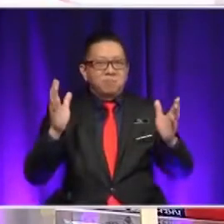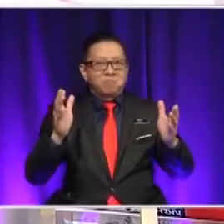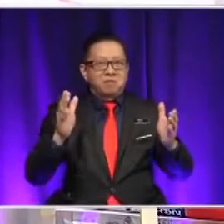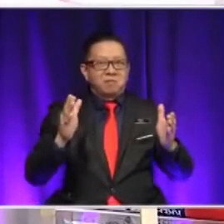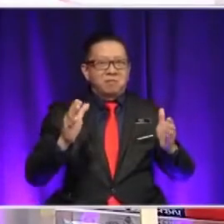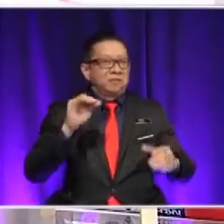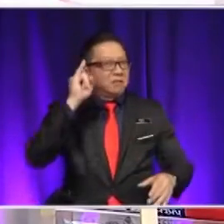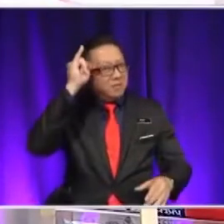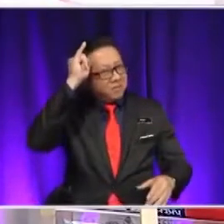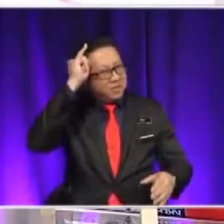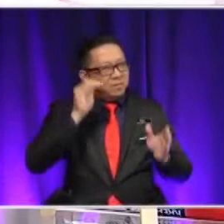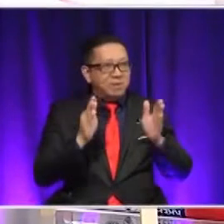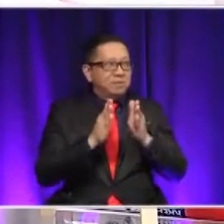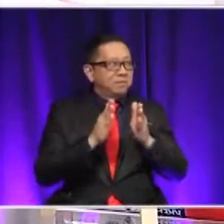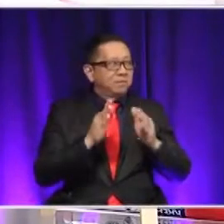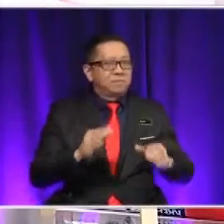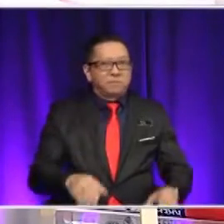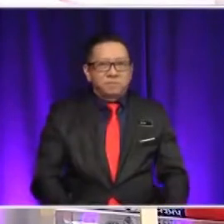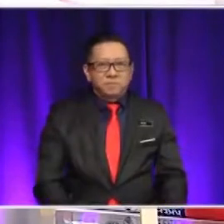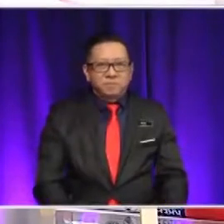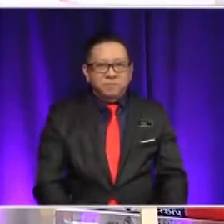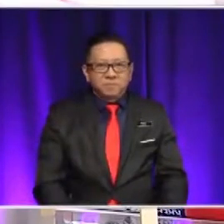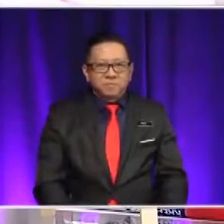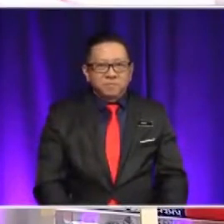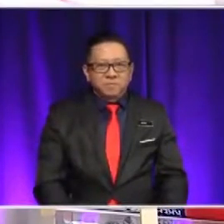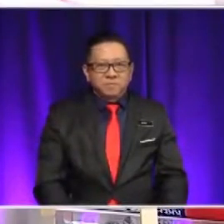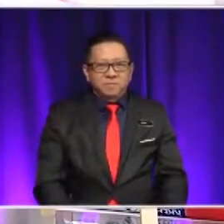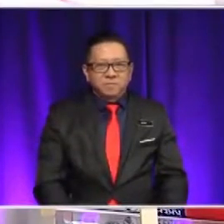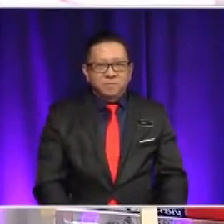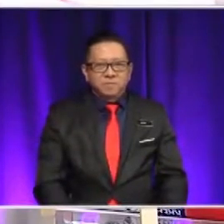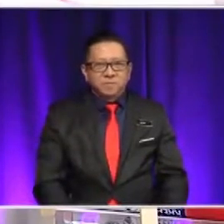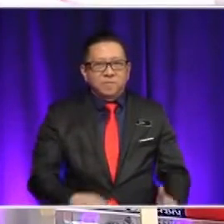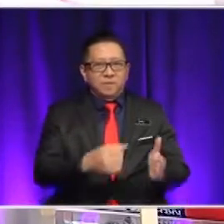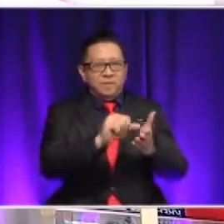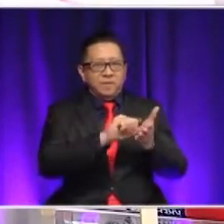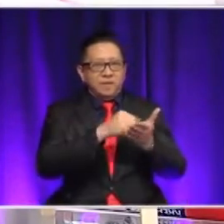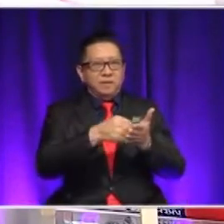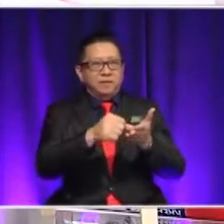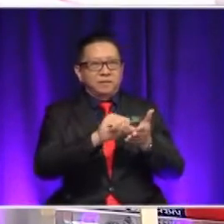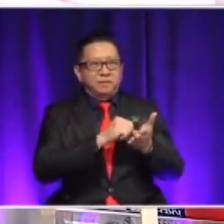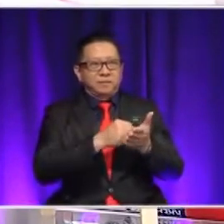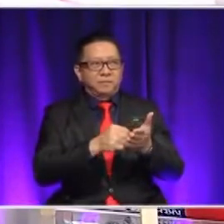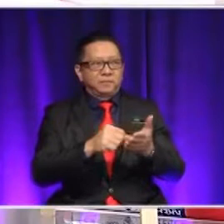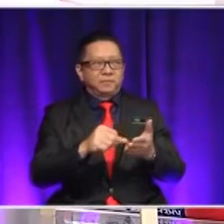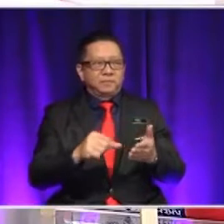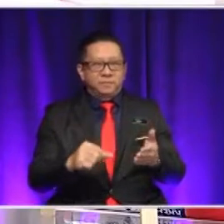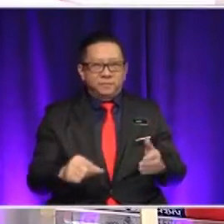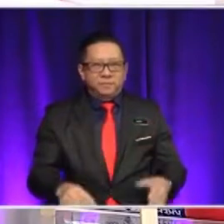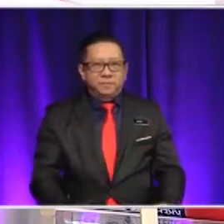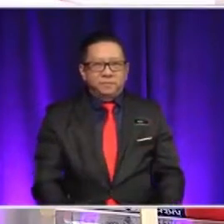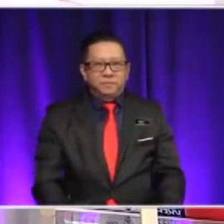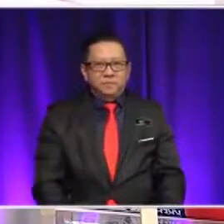oke Ivan kita biasanya menggunakan brush ah kita guna tangan manchego karena tangan kanan